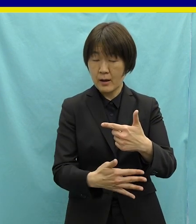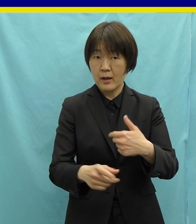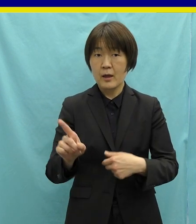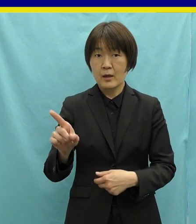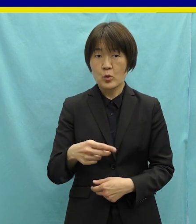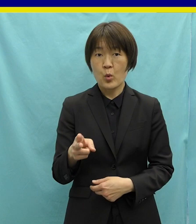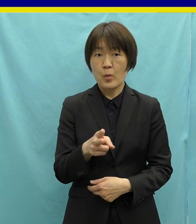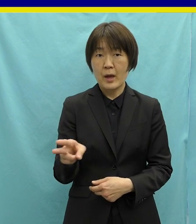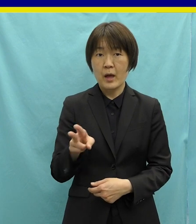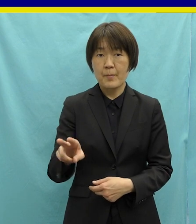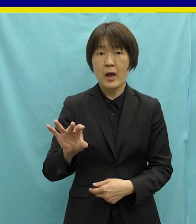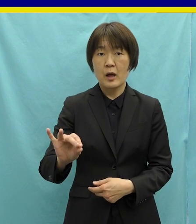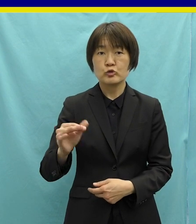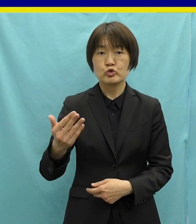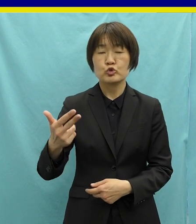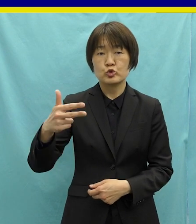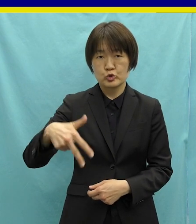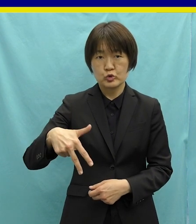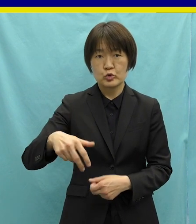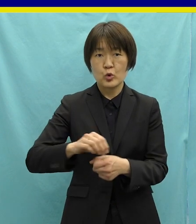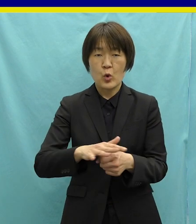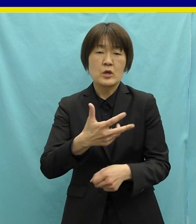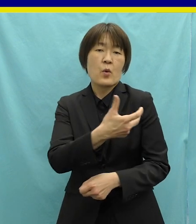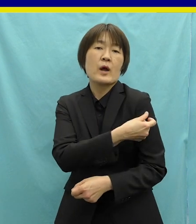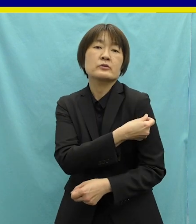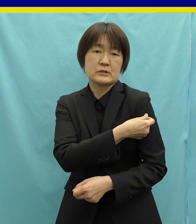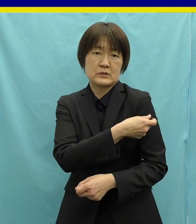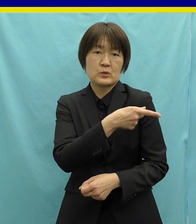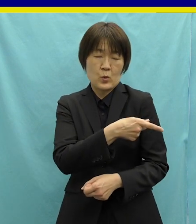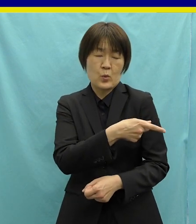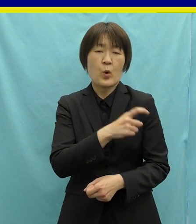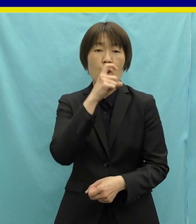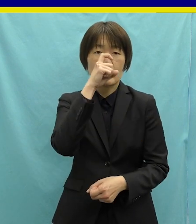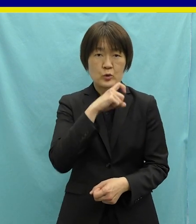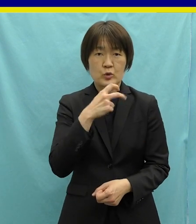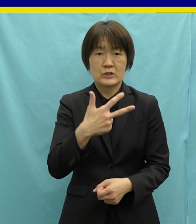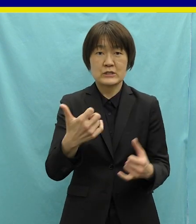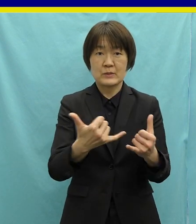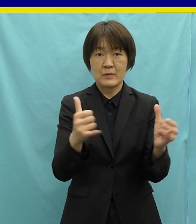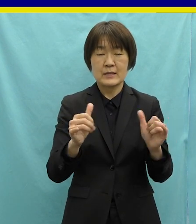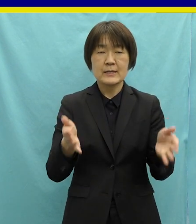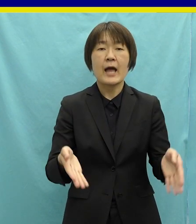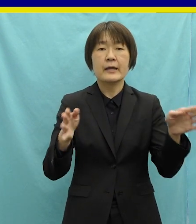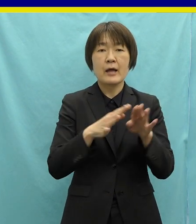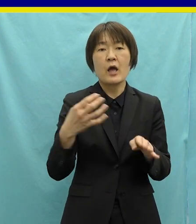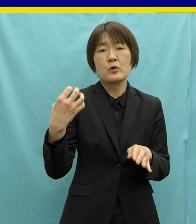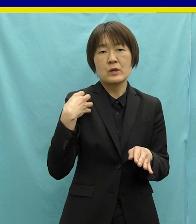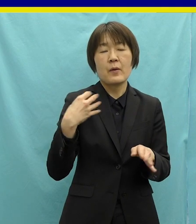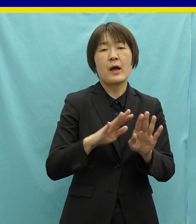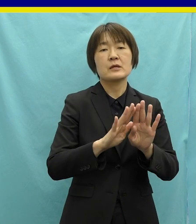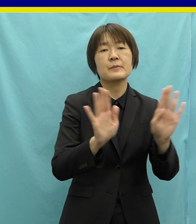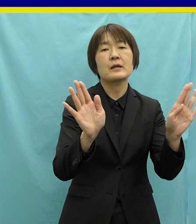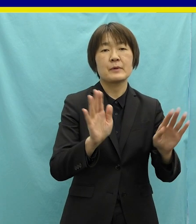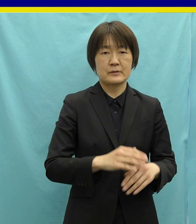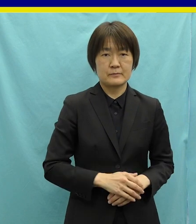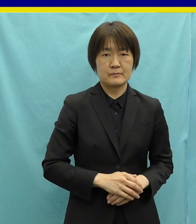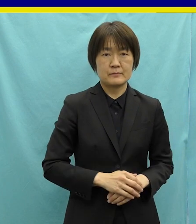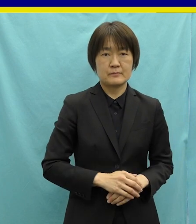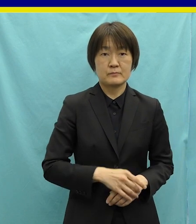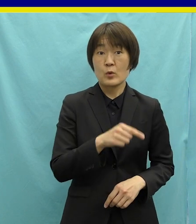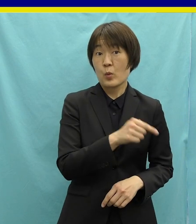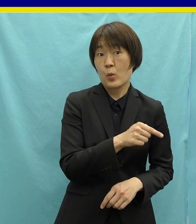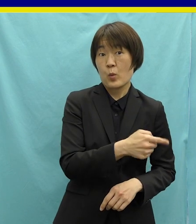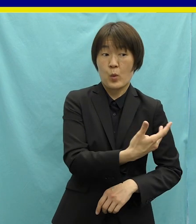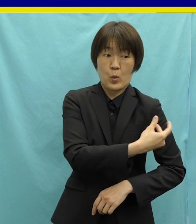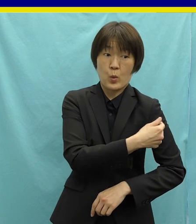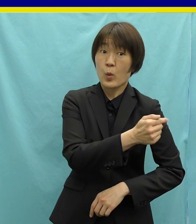スワクチンの集団接種会場を旧市民会館浦和に開設します。このワクチンは組